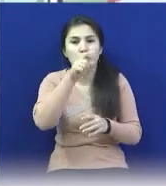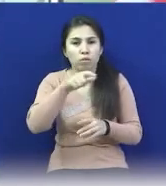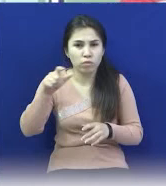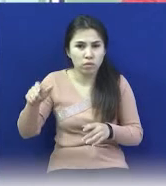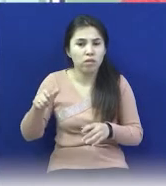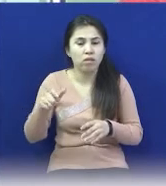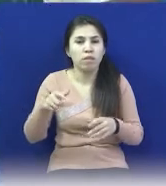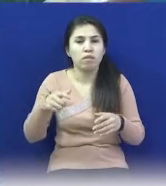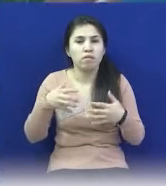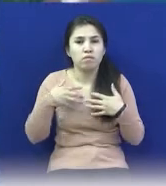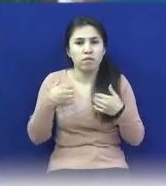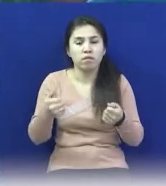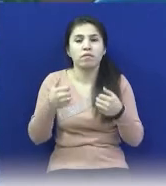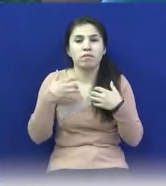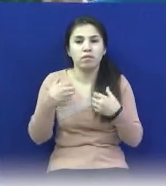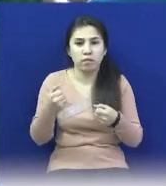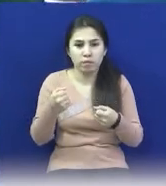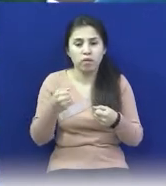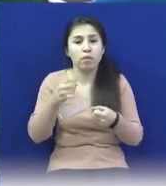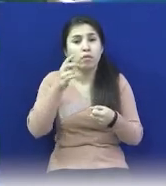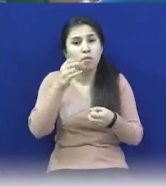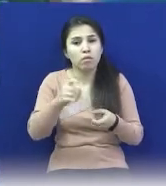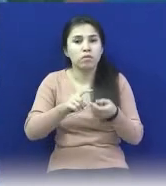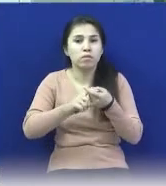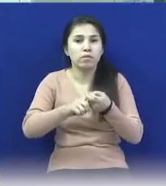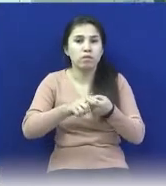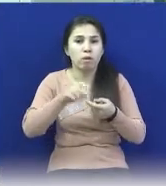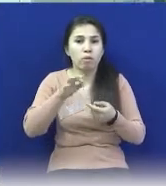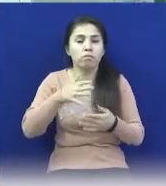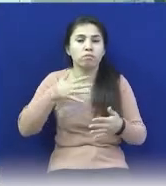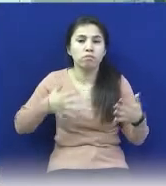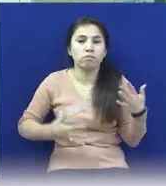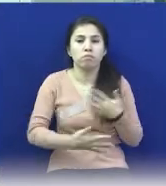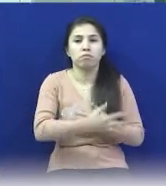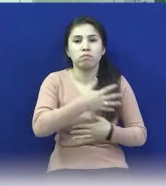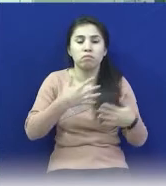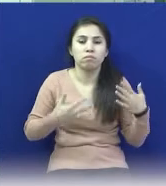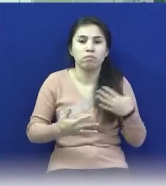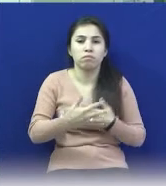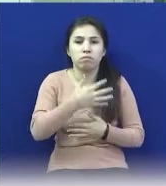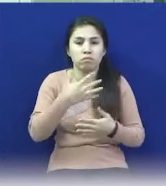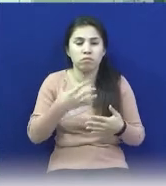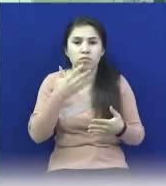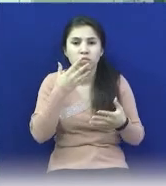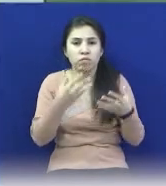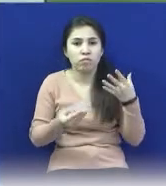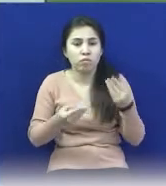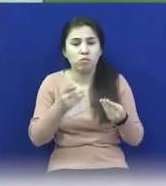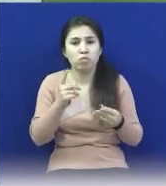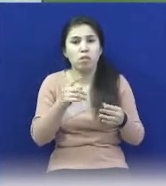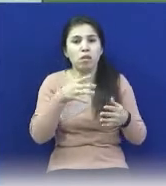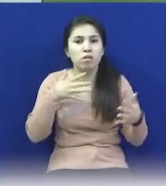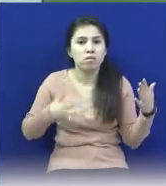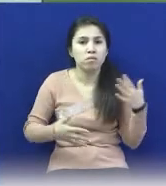вмешательств в различных разделах хирургии. Пандемия COVID-19 внесла свои жесткие коррективы в мирную жизнь населения всей планеты.